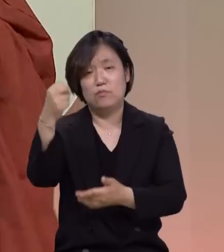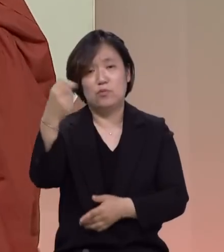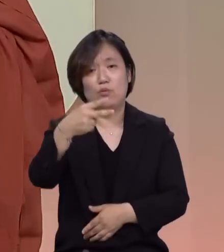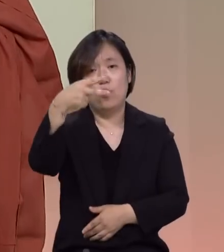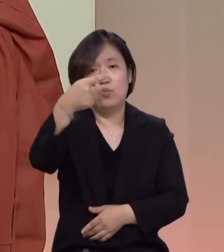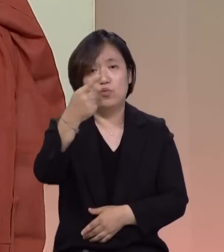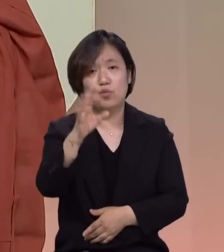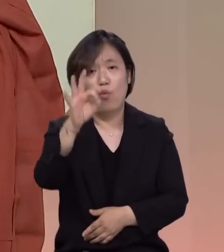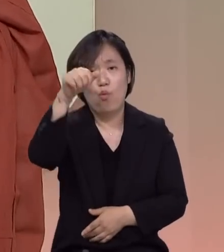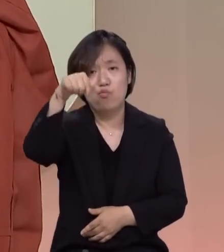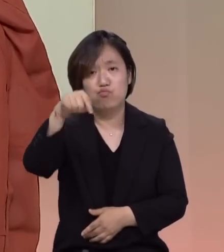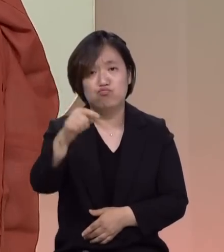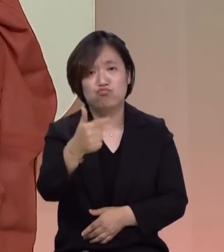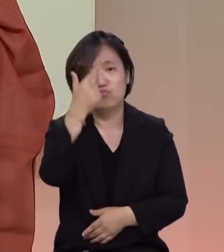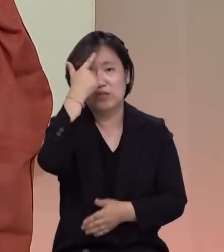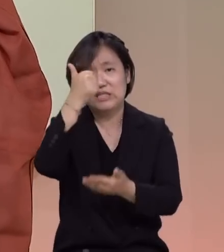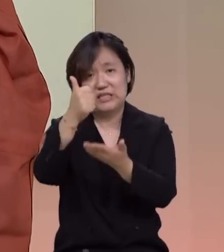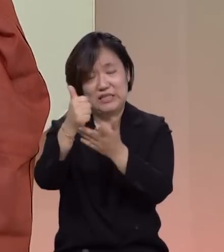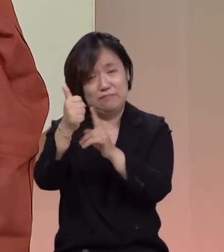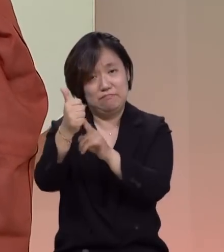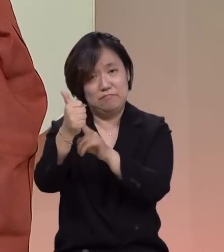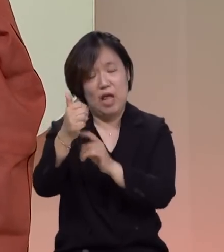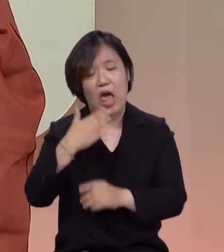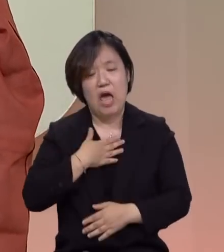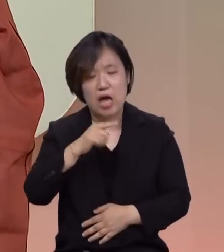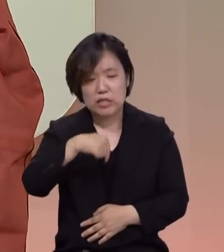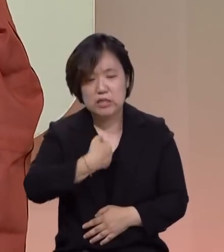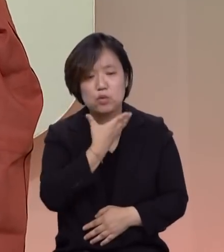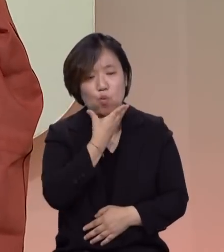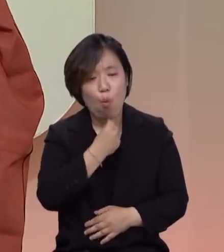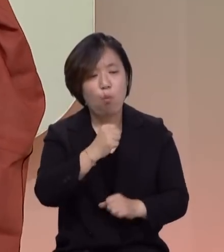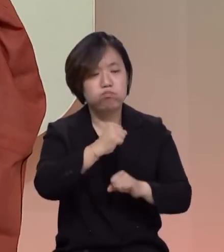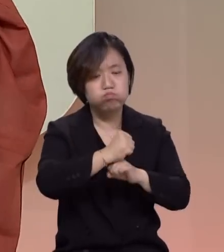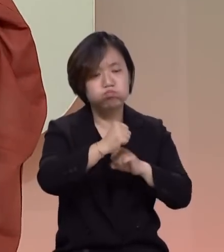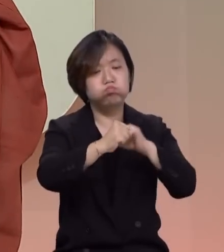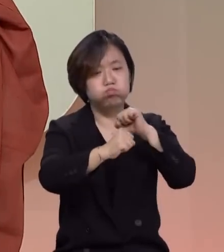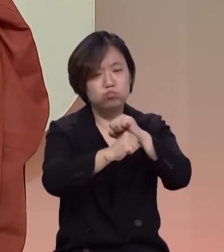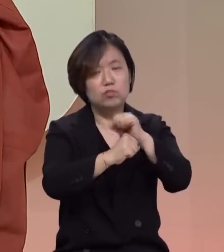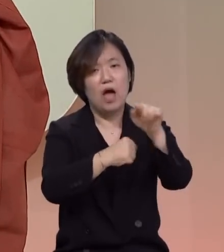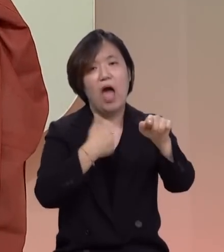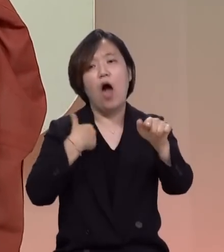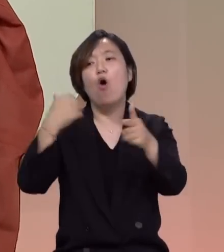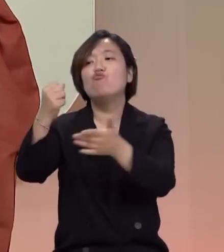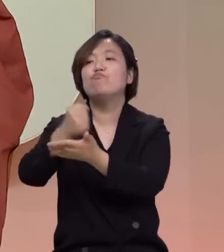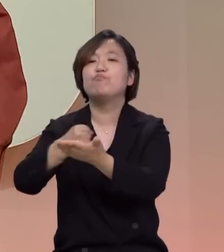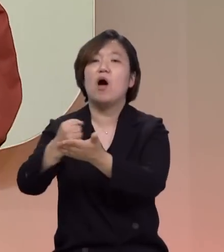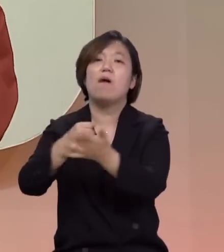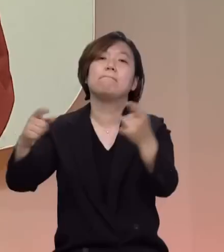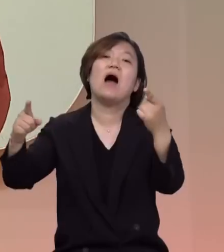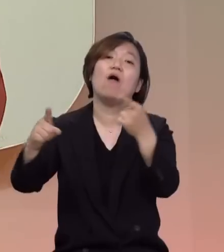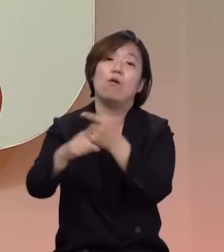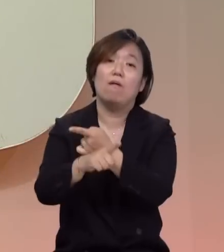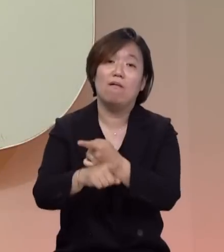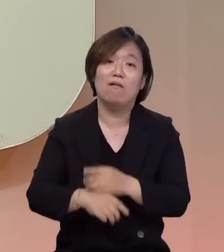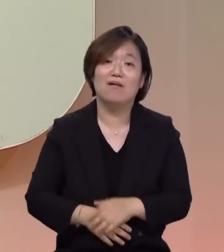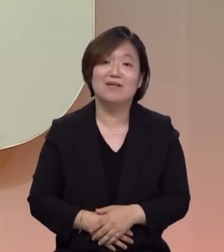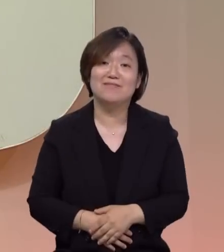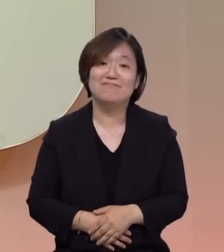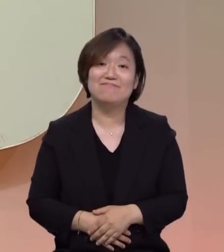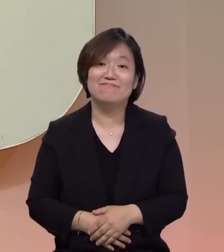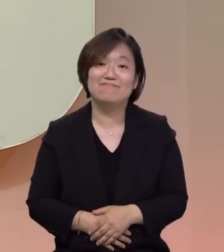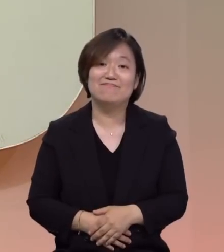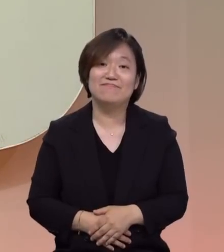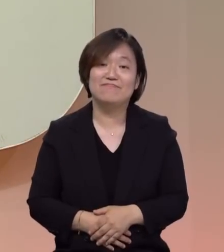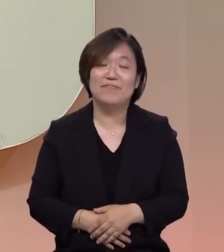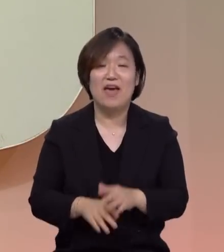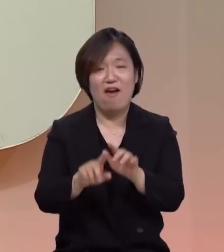동원스님 같은 이런 스스로 복을 짓고 공덕을 닦아서 운명을 바꾸신 그런 이제 수많은